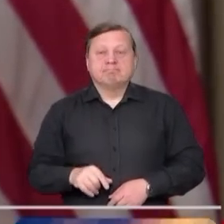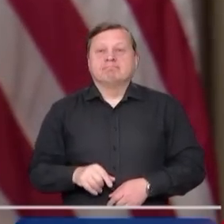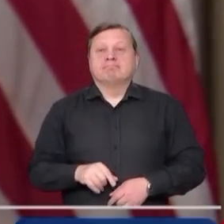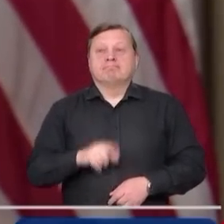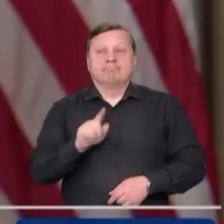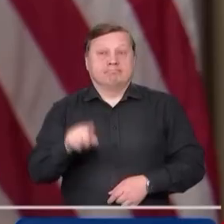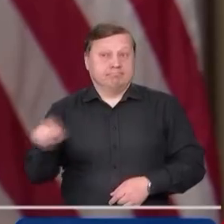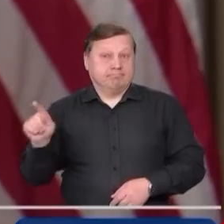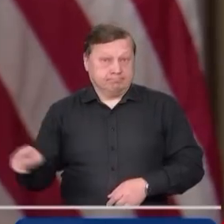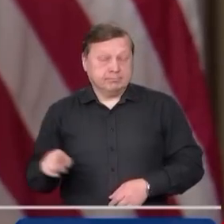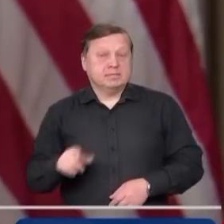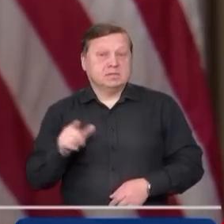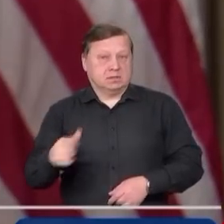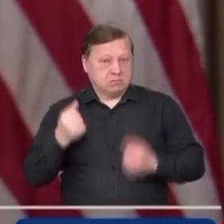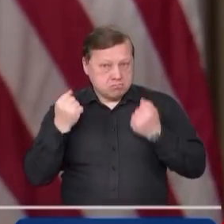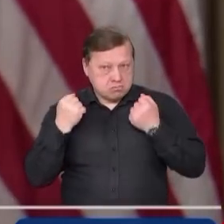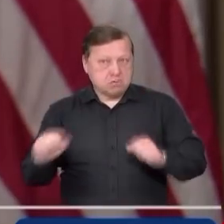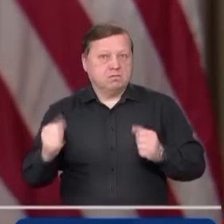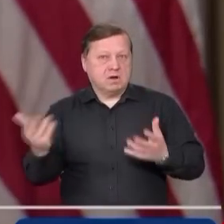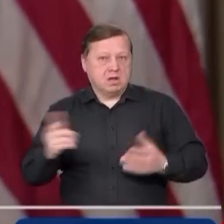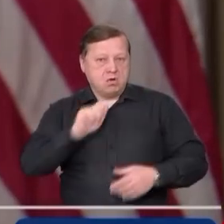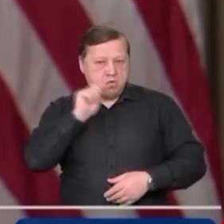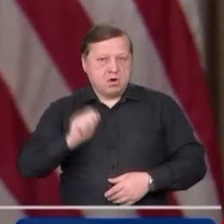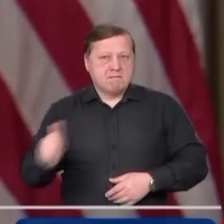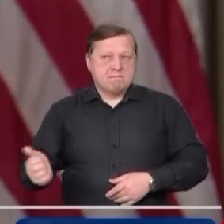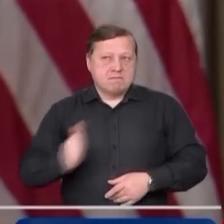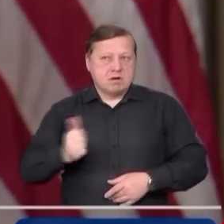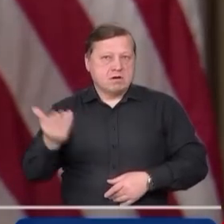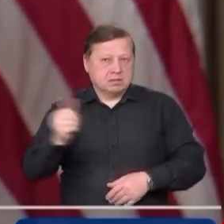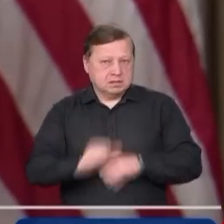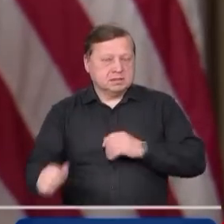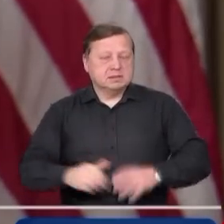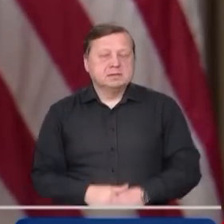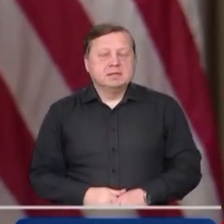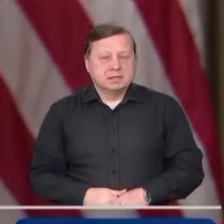Oni właśnie reprezentują tę odwagę ukraińskiej armii i stanowią